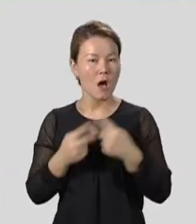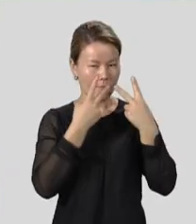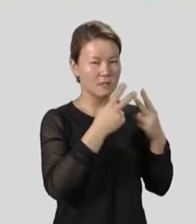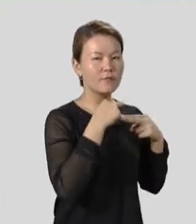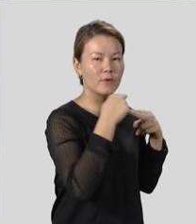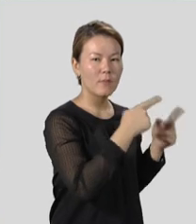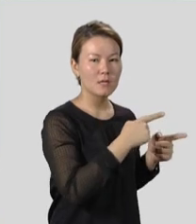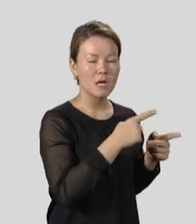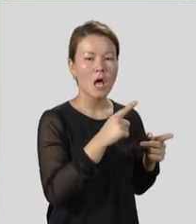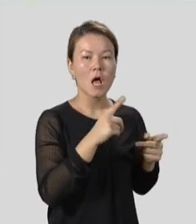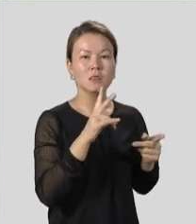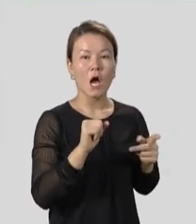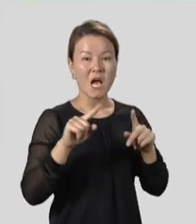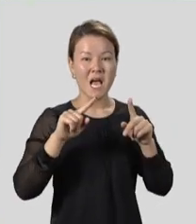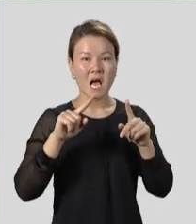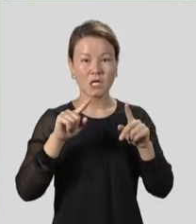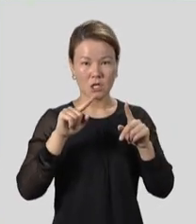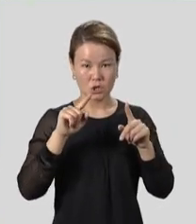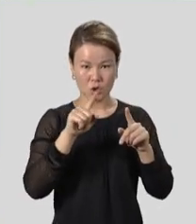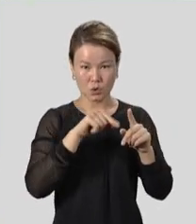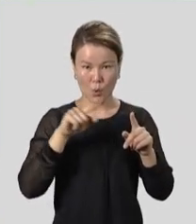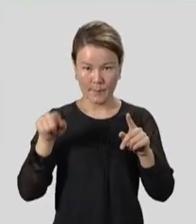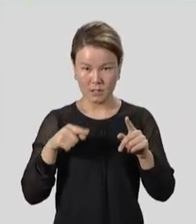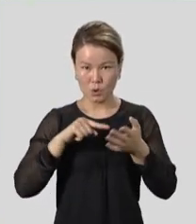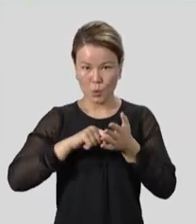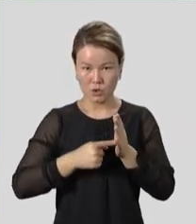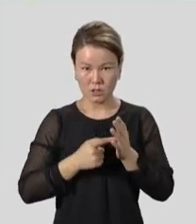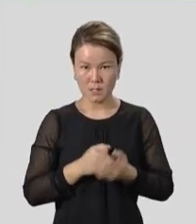Обратили внимание на скобки и точки.